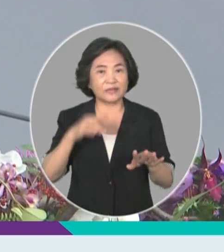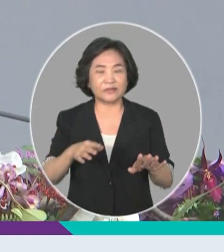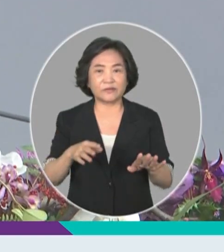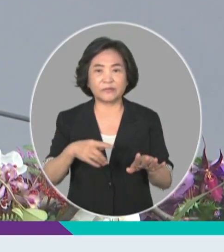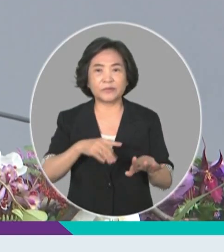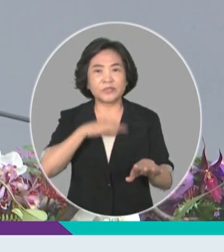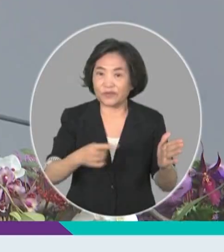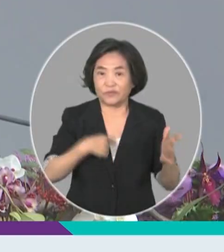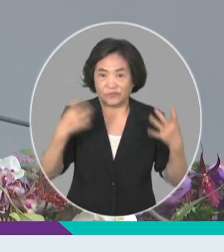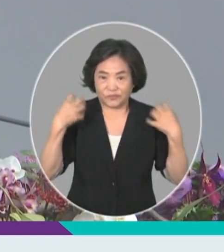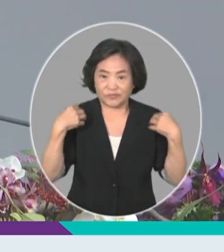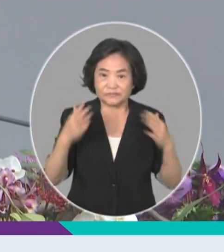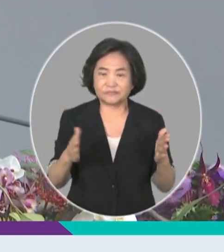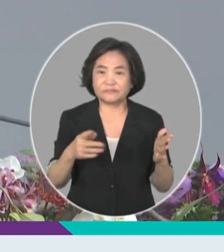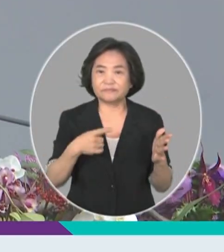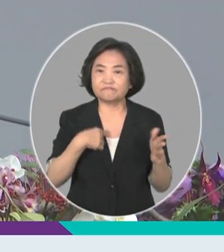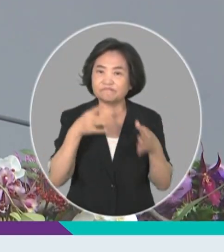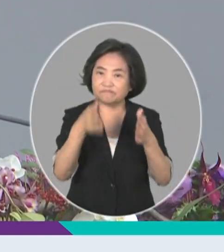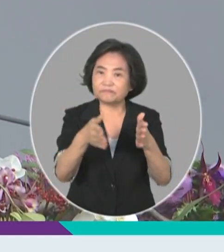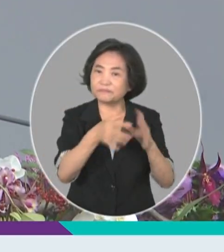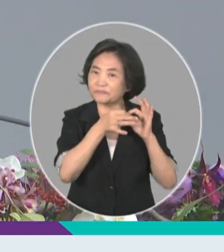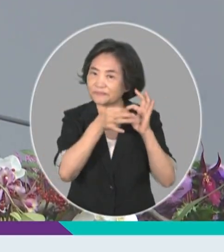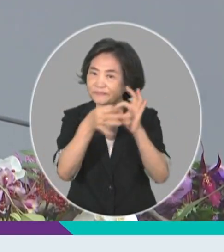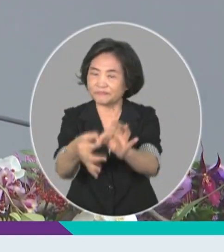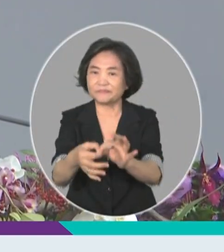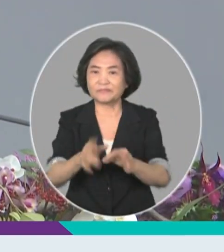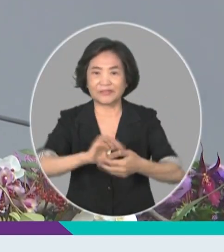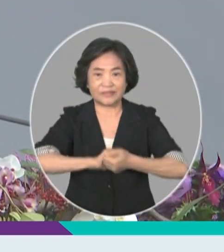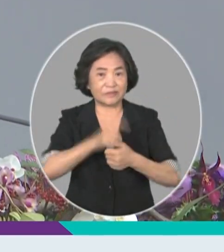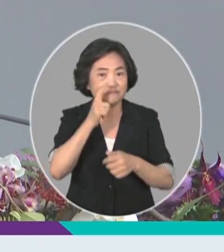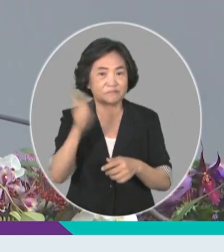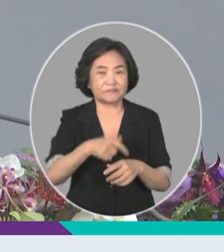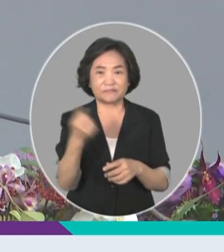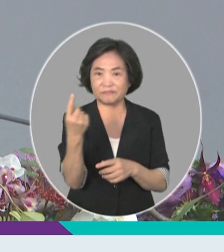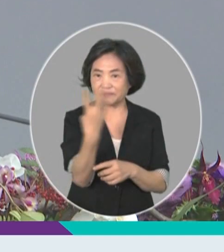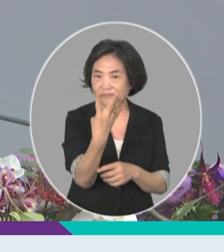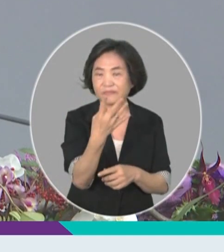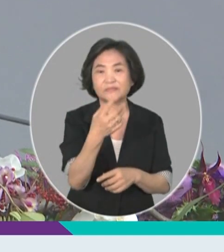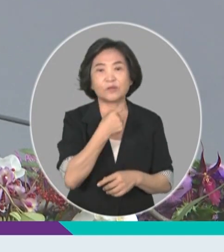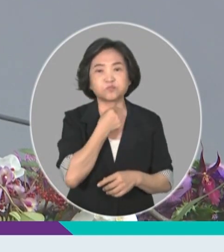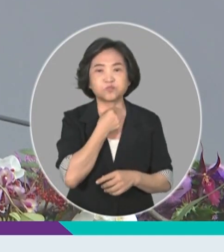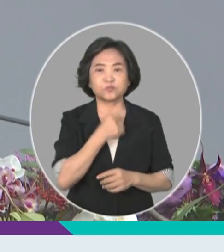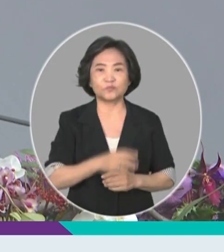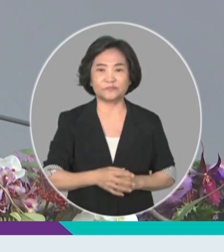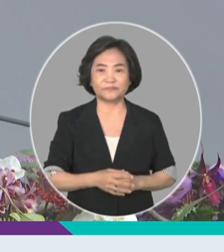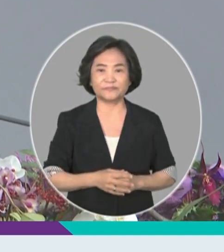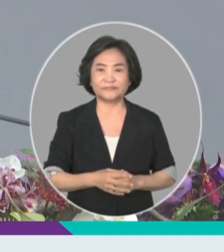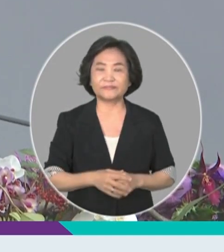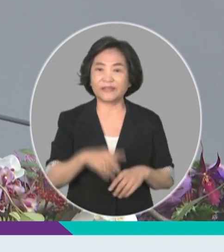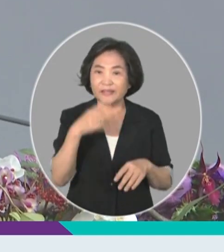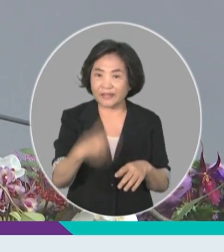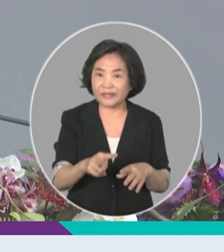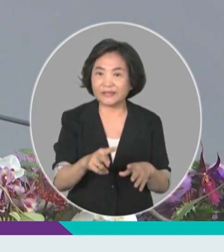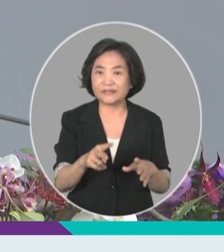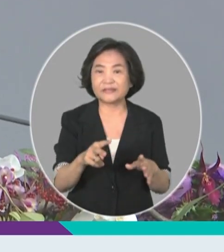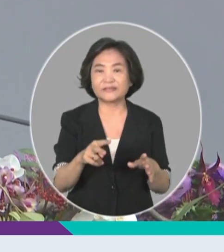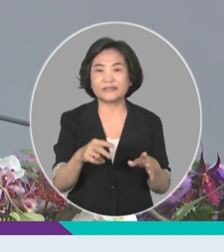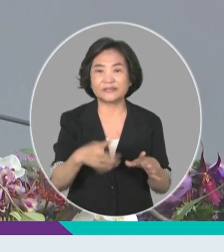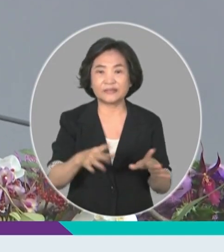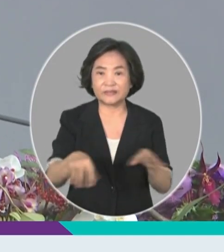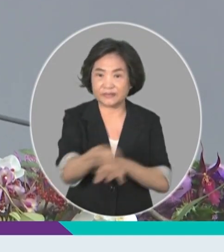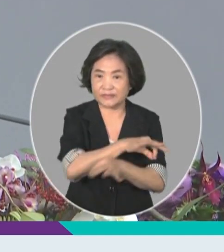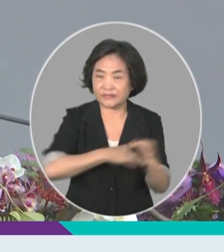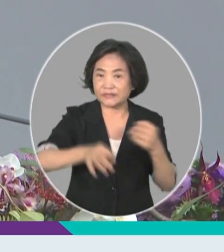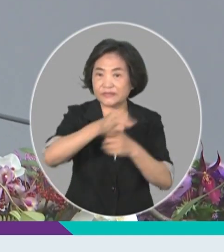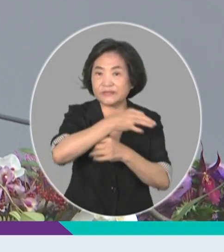运被决定。我们不仅要持续站稳四个坚持的立场，更要在经